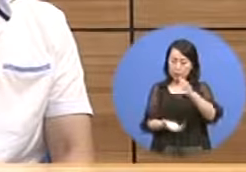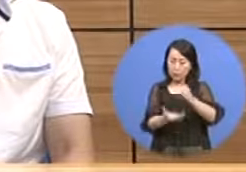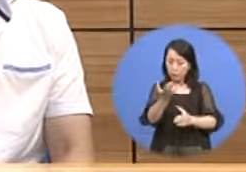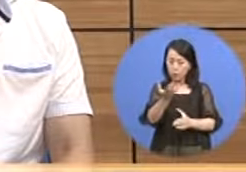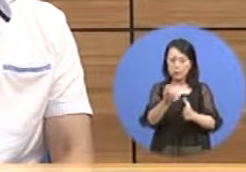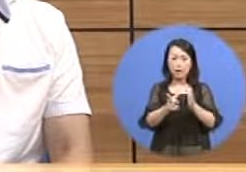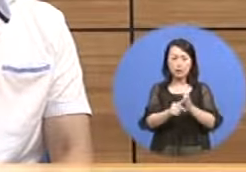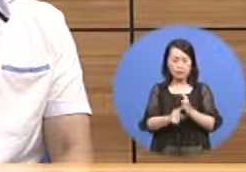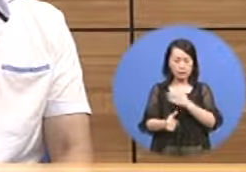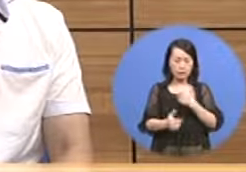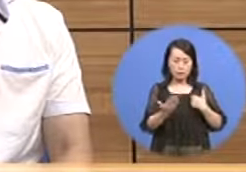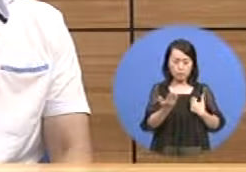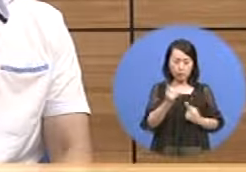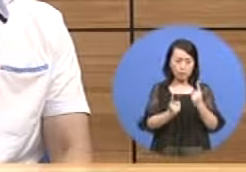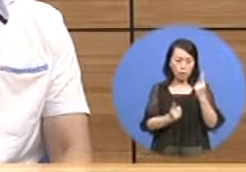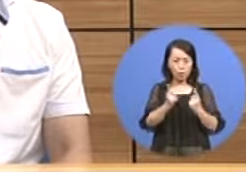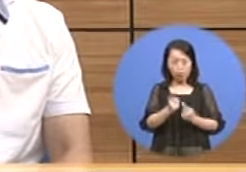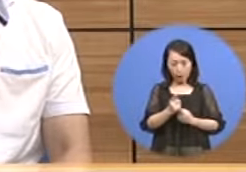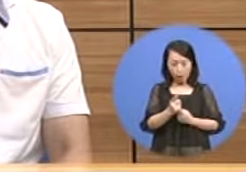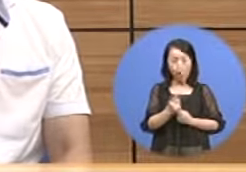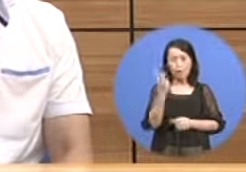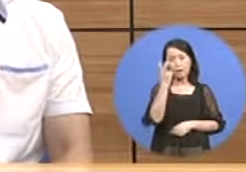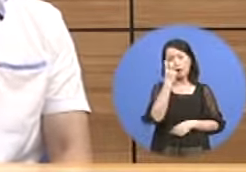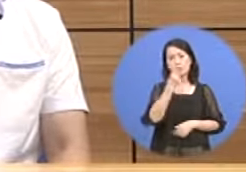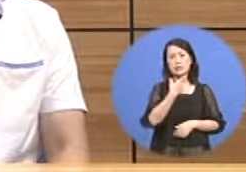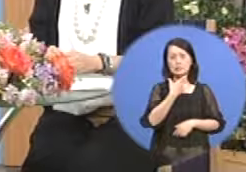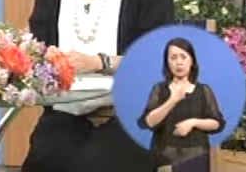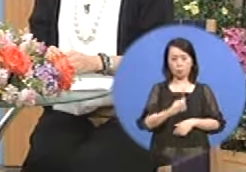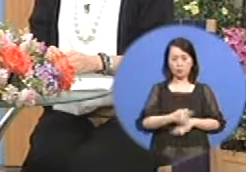丈夫かどうかということを確かめていただきたいと思います。